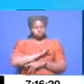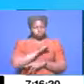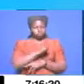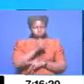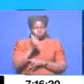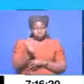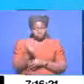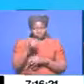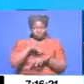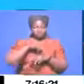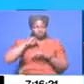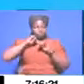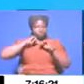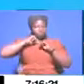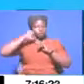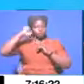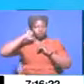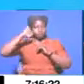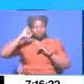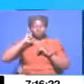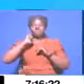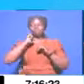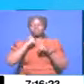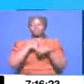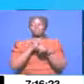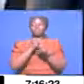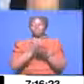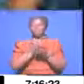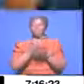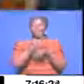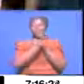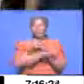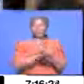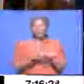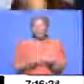kugawanywa kwa nchi hii kwa misingi ya kikabila.